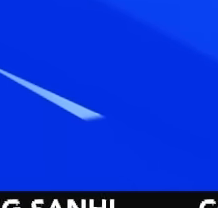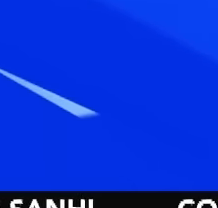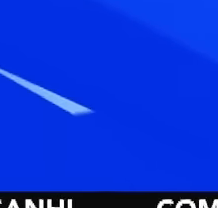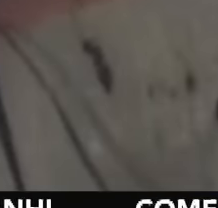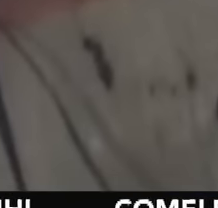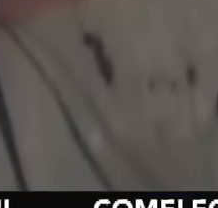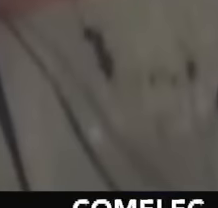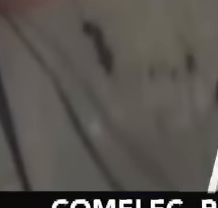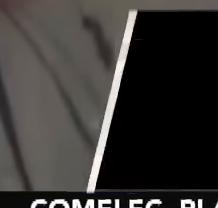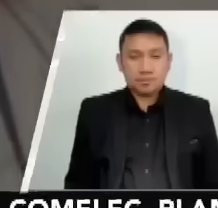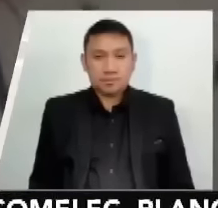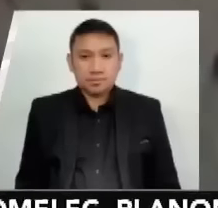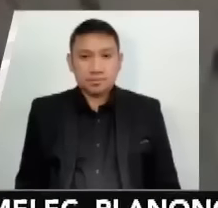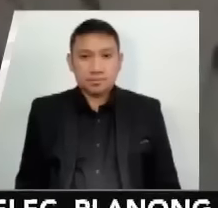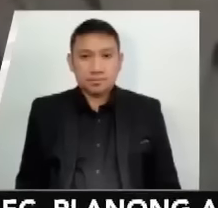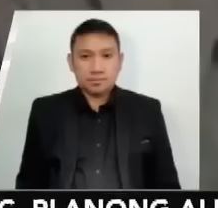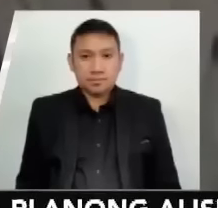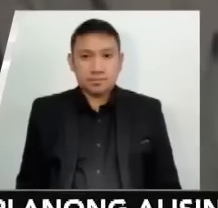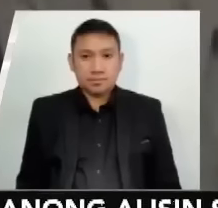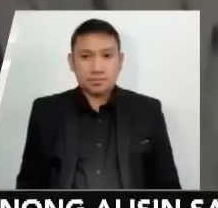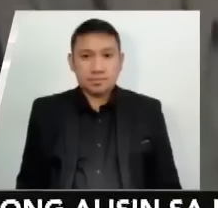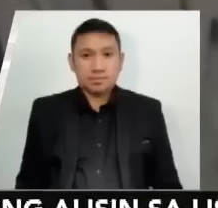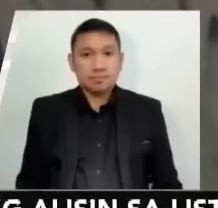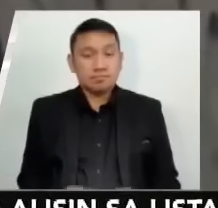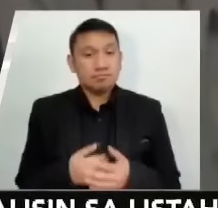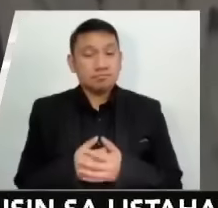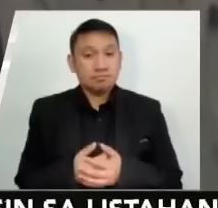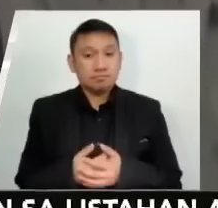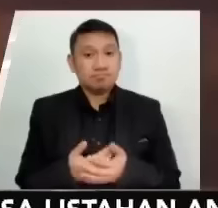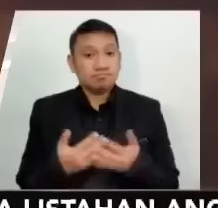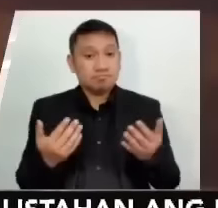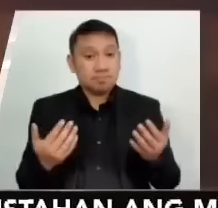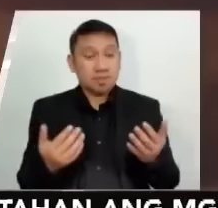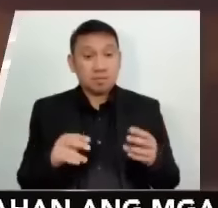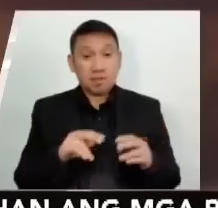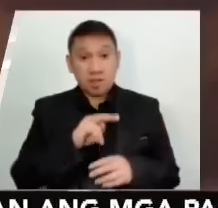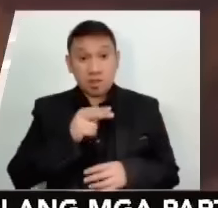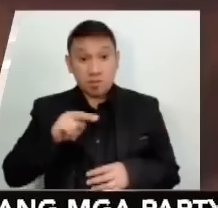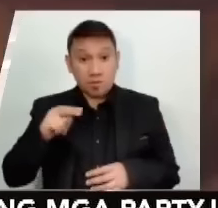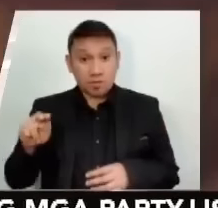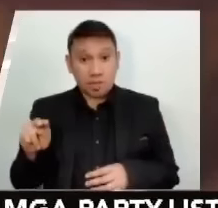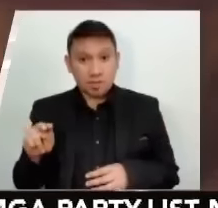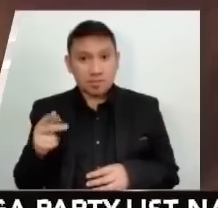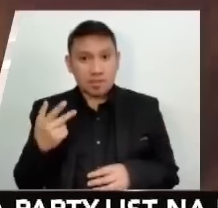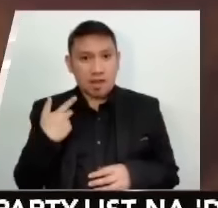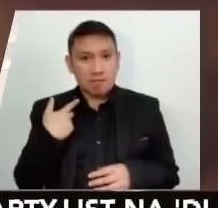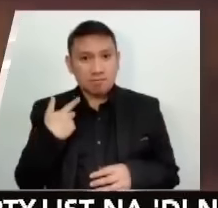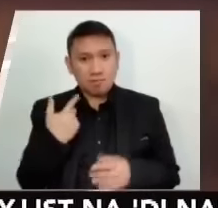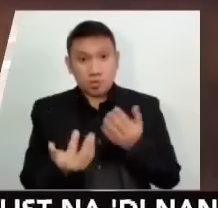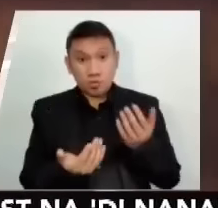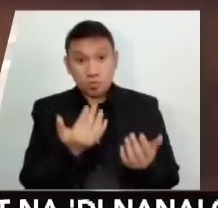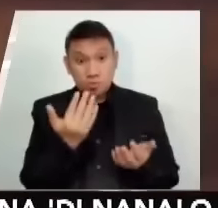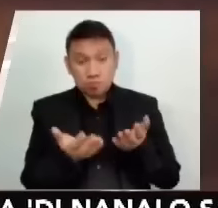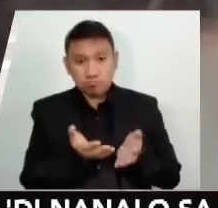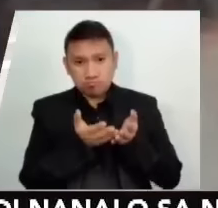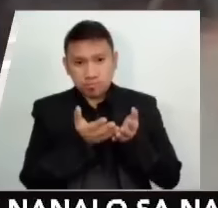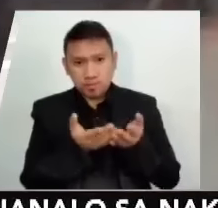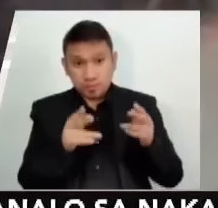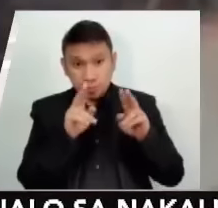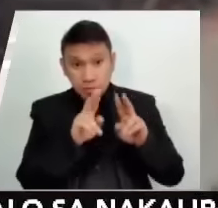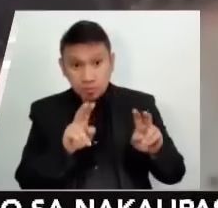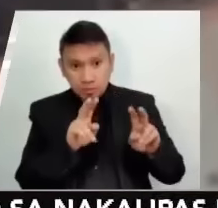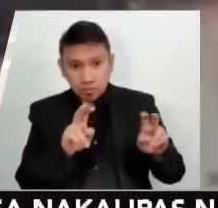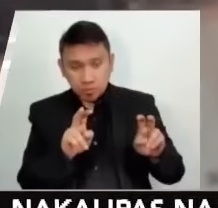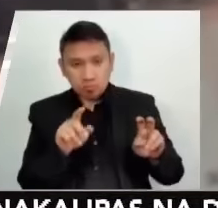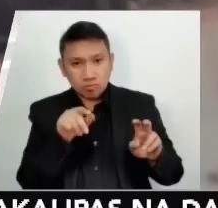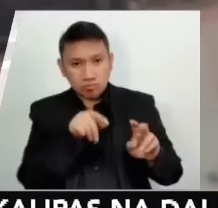series Nasunog ang isang barko sa nabotas kaninang madaling araw sa inisyal na impormasyon mula sa mga bumbero nagsimula